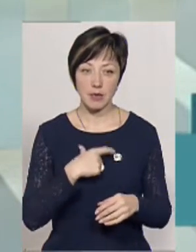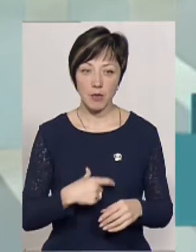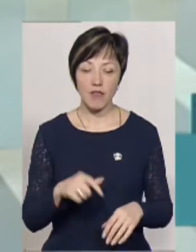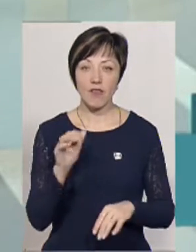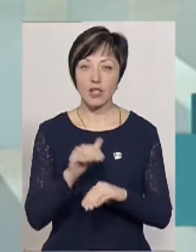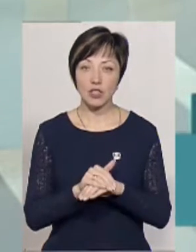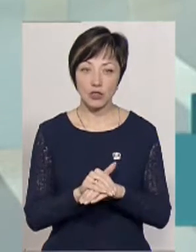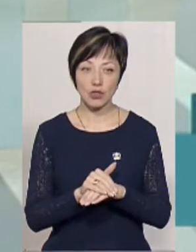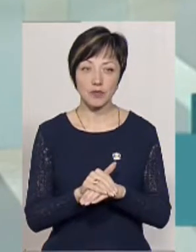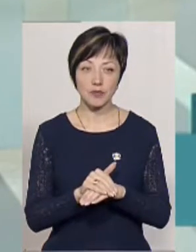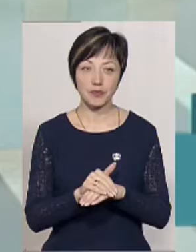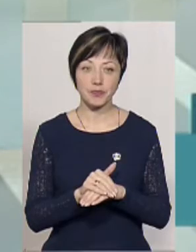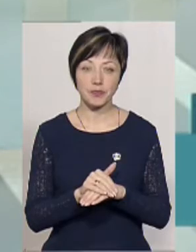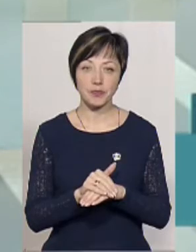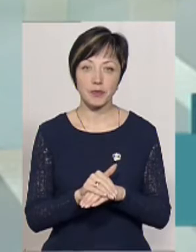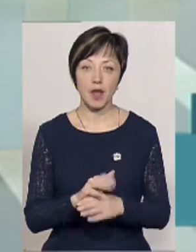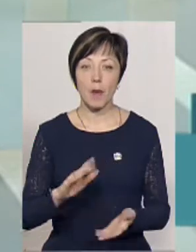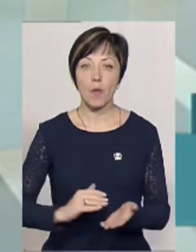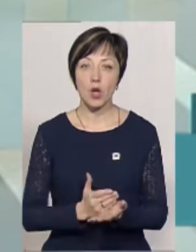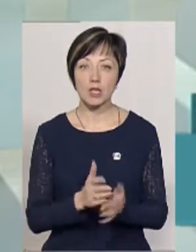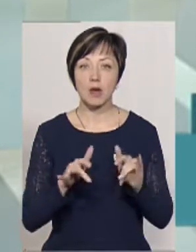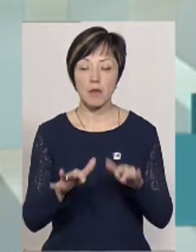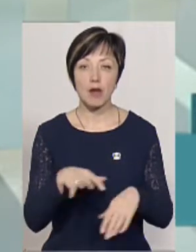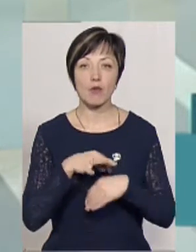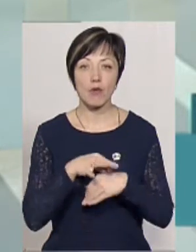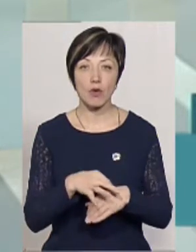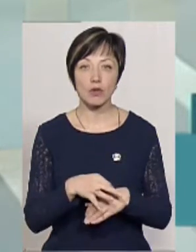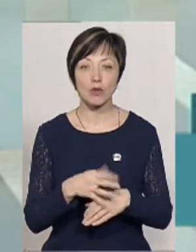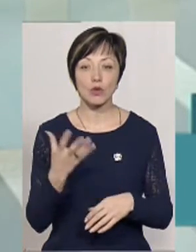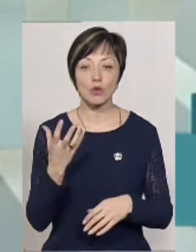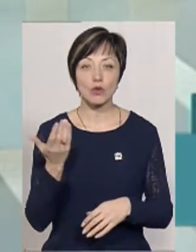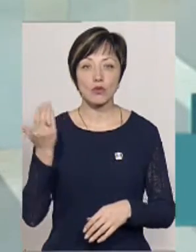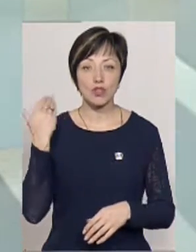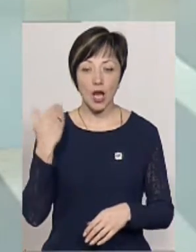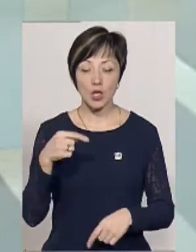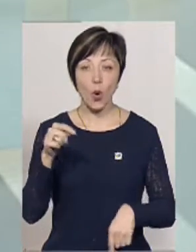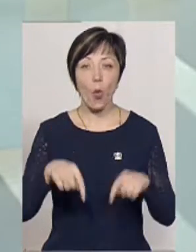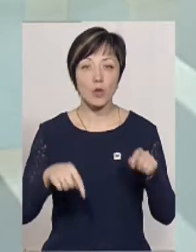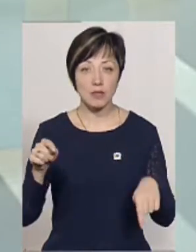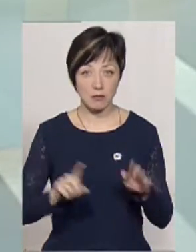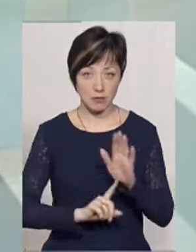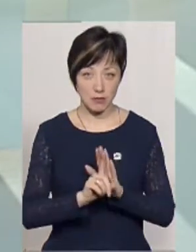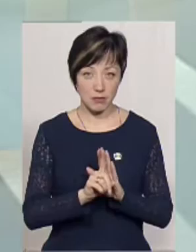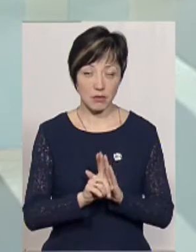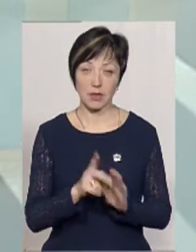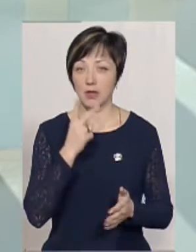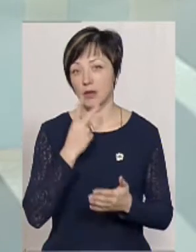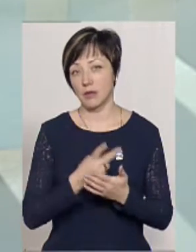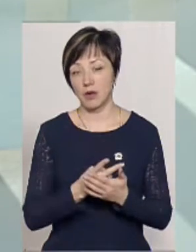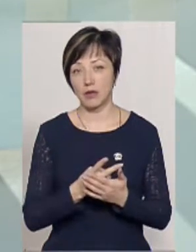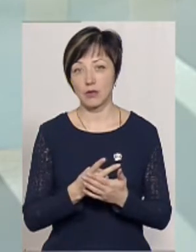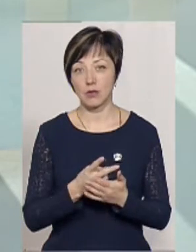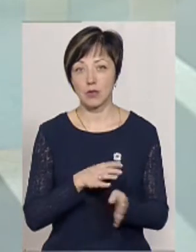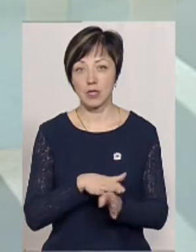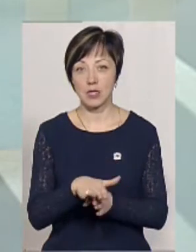Вони фактично політичну кампанію вони проводять вже з осені. Дуже це і ми бачимо і по